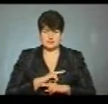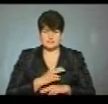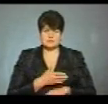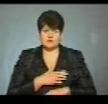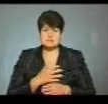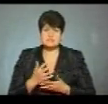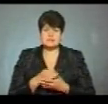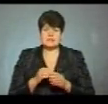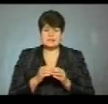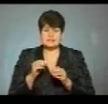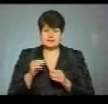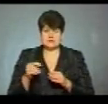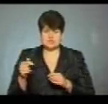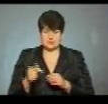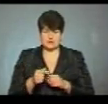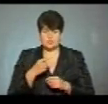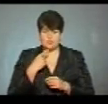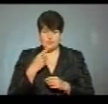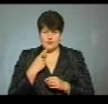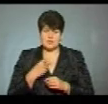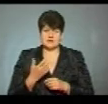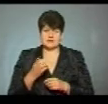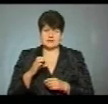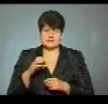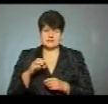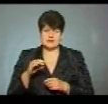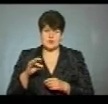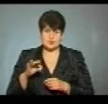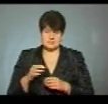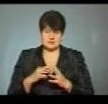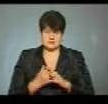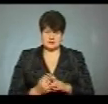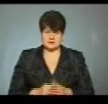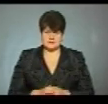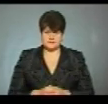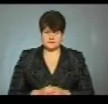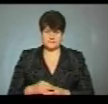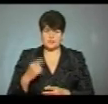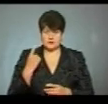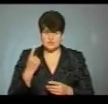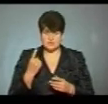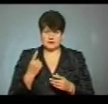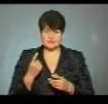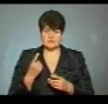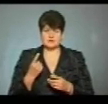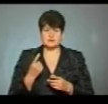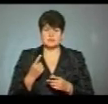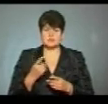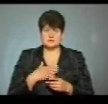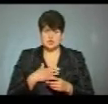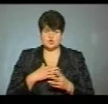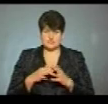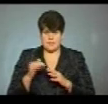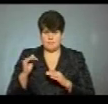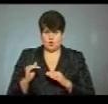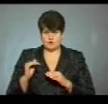Зібрали 10 тисяч гривень, каже староста села Серетець Ігор Балтарович. Один виходець з нашого села, молодший